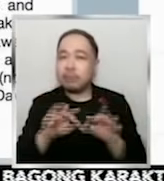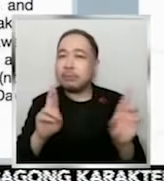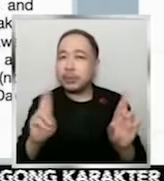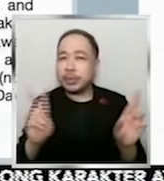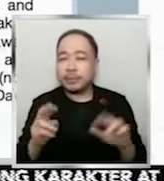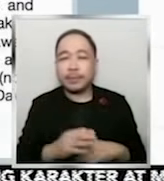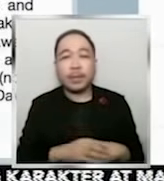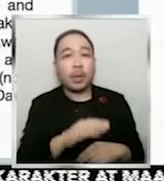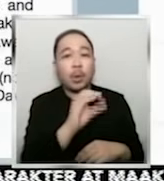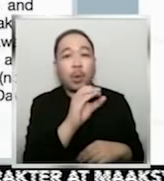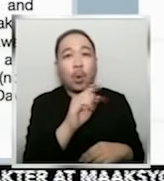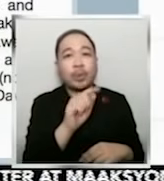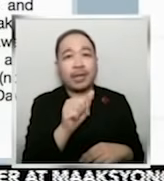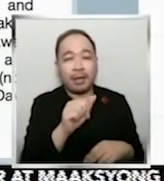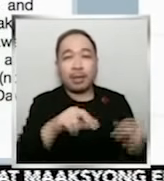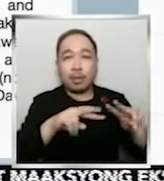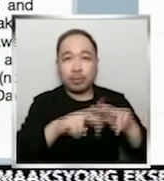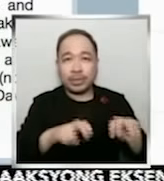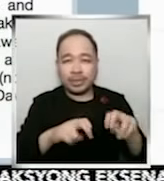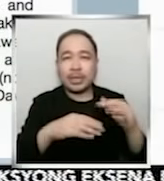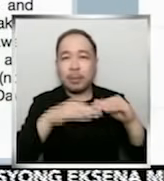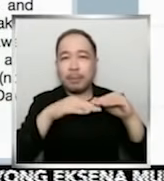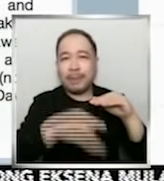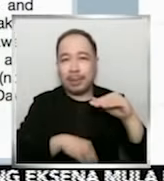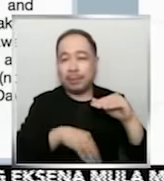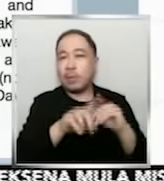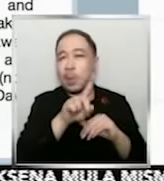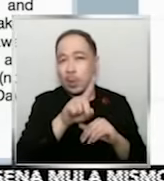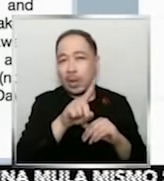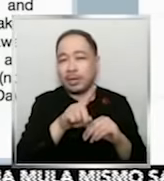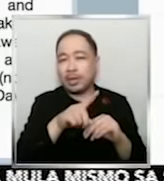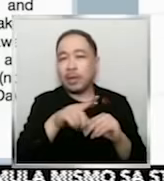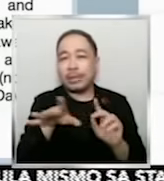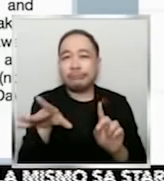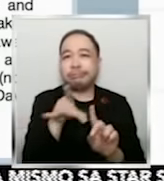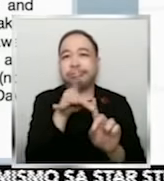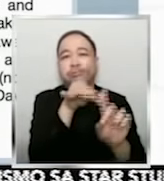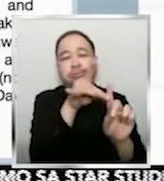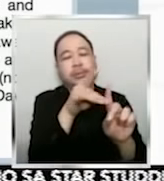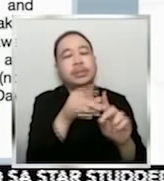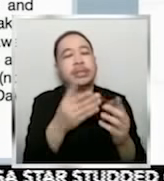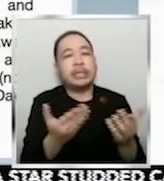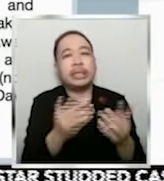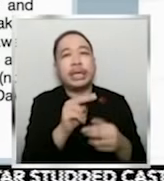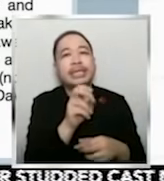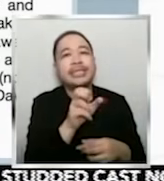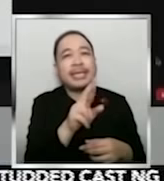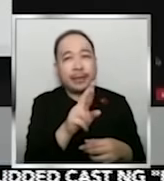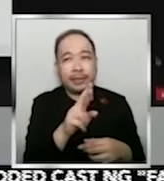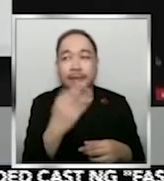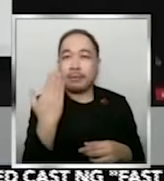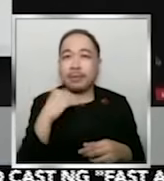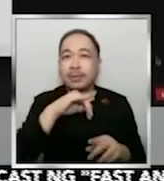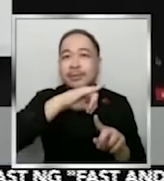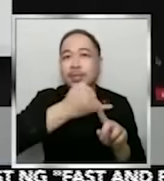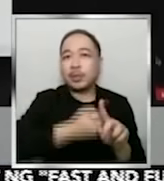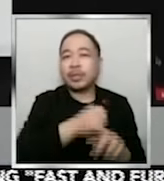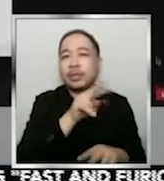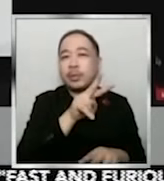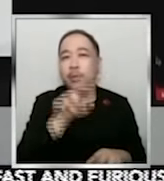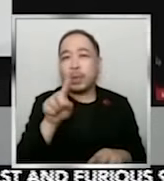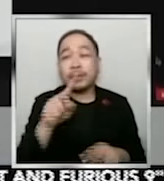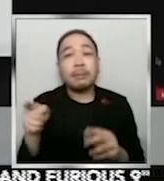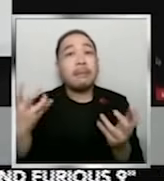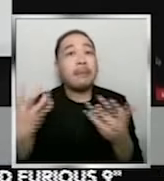Research, below 1 na lang ang reproduction rate ng COVID cases sa National Capital Region noong January 21. Tugma ito sa datos